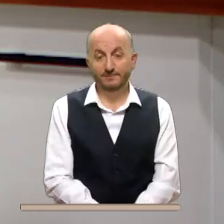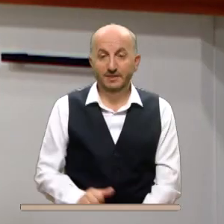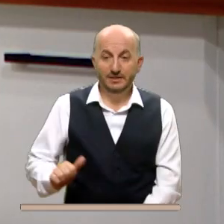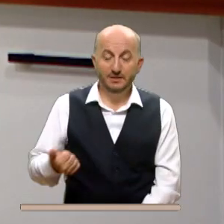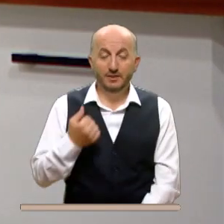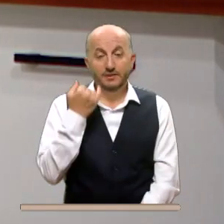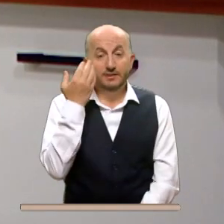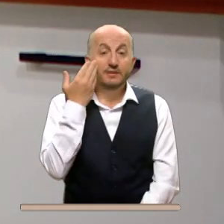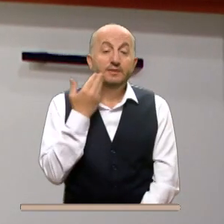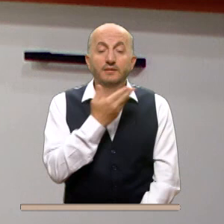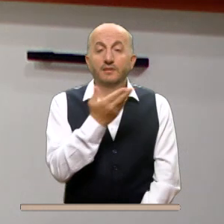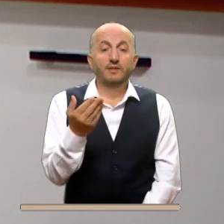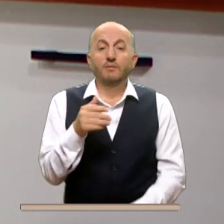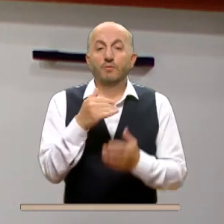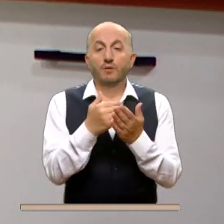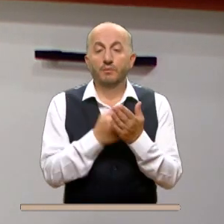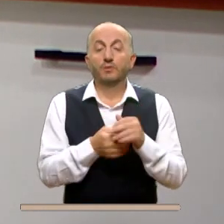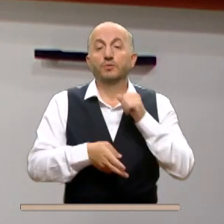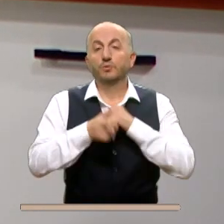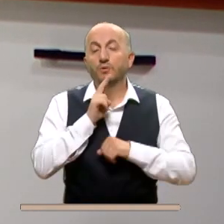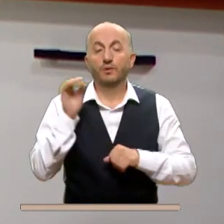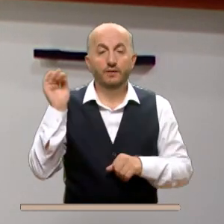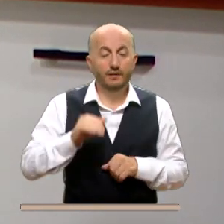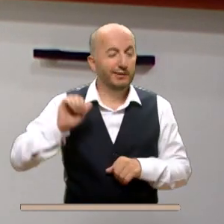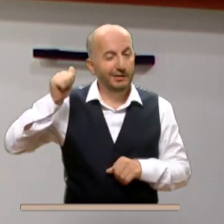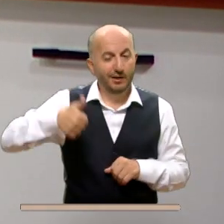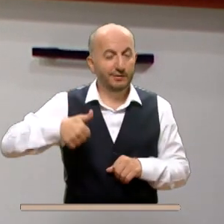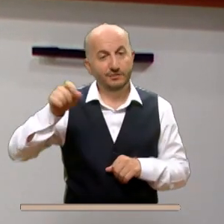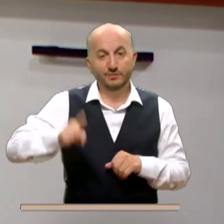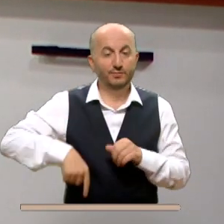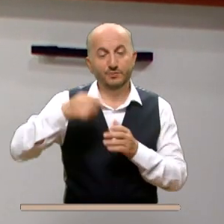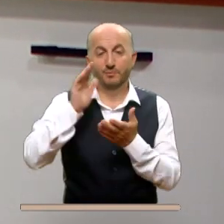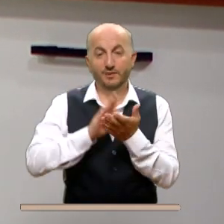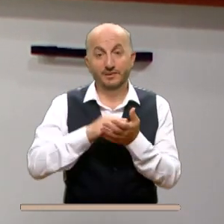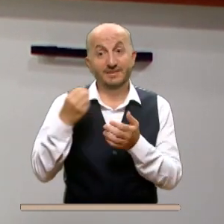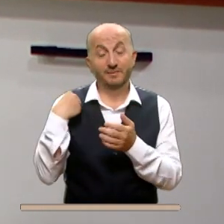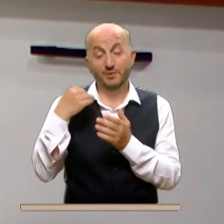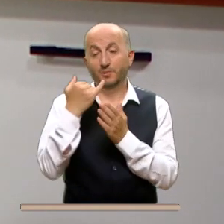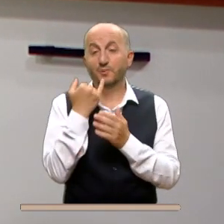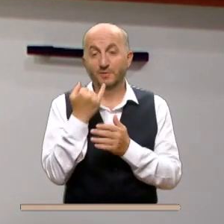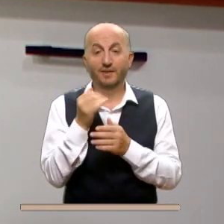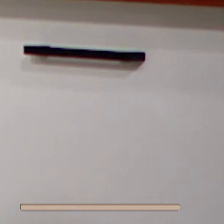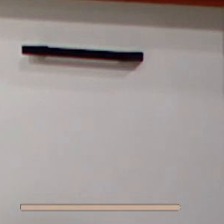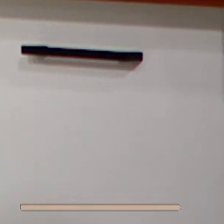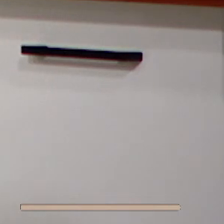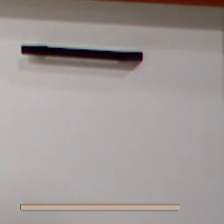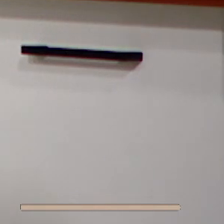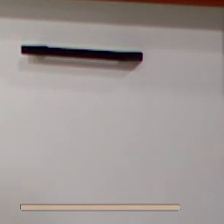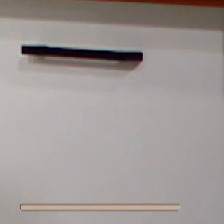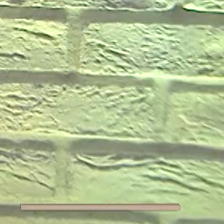izleyenler, bugünkü programımızın sonuna geldik. Yarın günün bereketinde yepyeni konuklarımızla devam edeceğiz. Bizden ayrılmayın efendim.